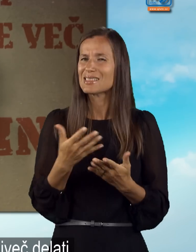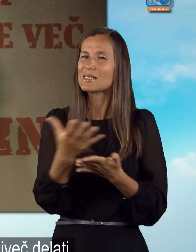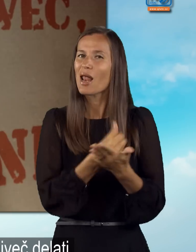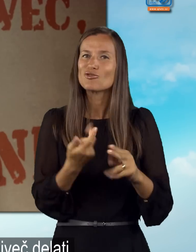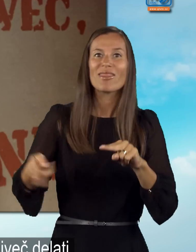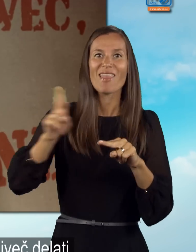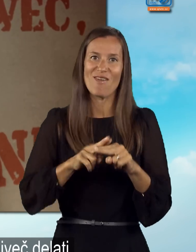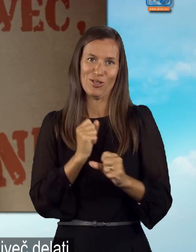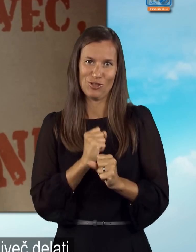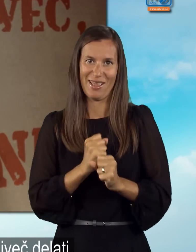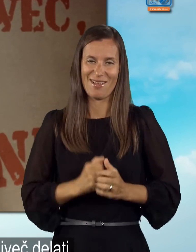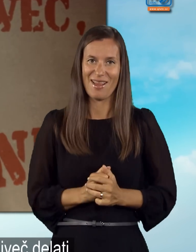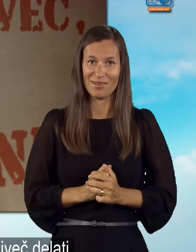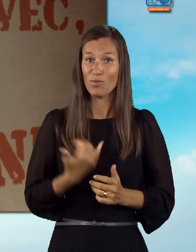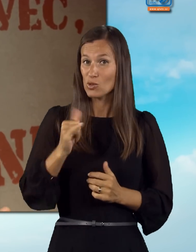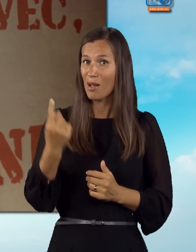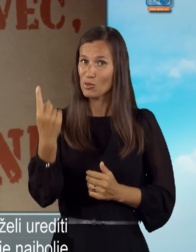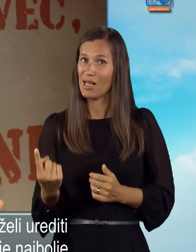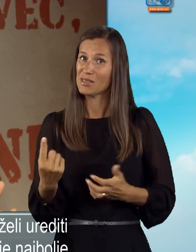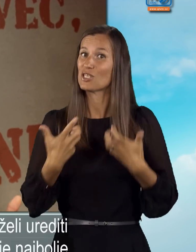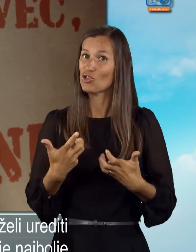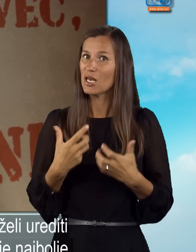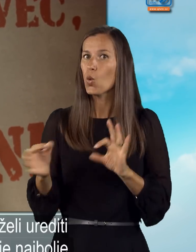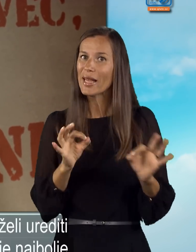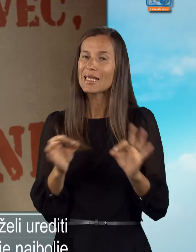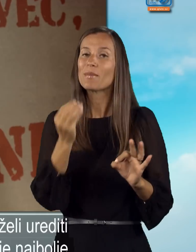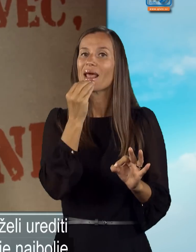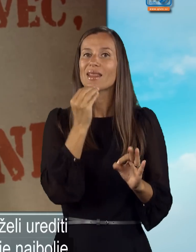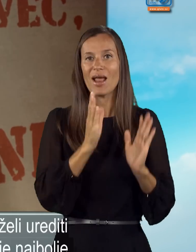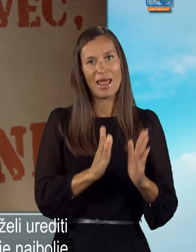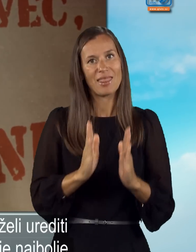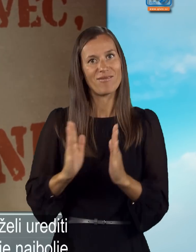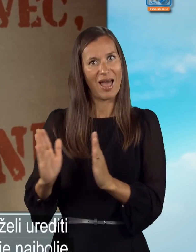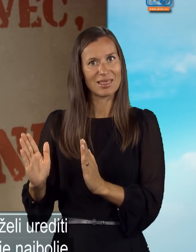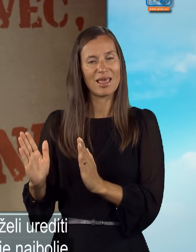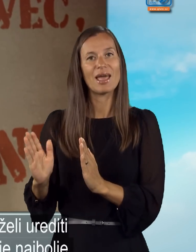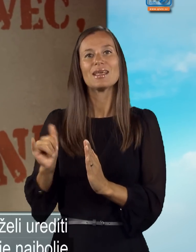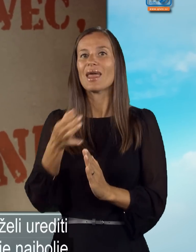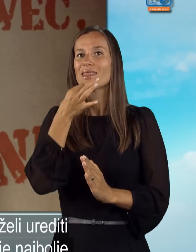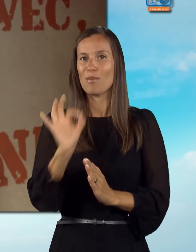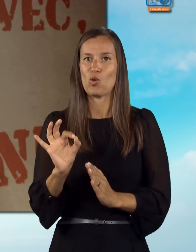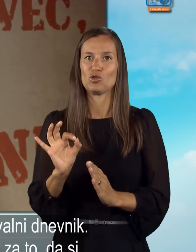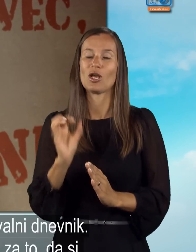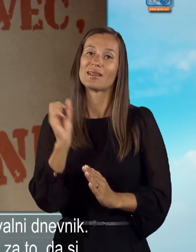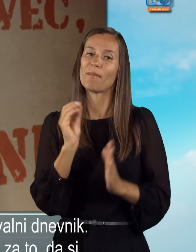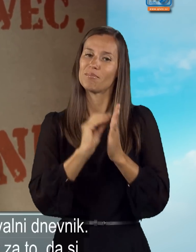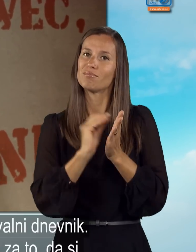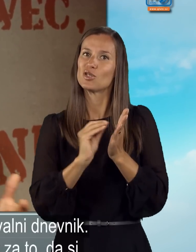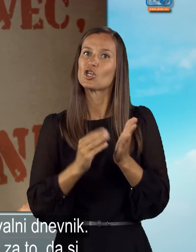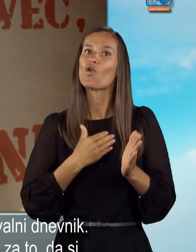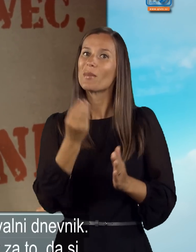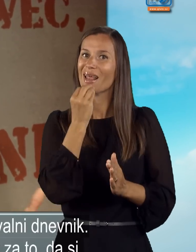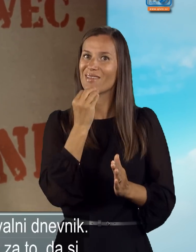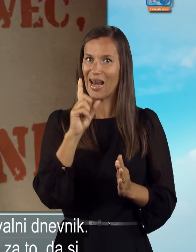dejansko splača največ delati. Vsak posameznik, ki si želi urediti prehranjevalne navade, je najbolje, da si spiše